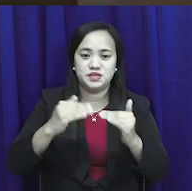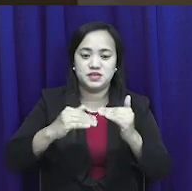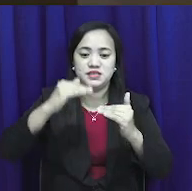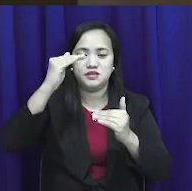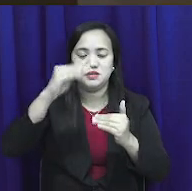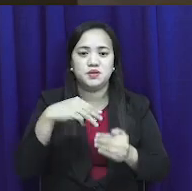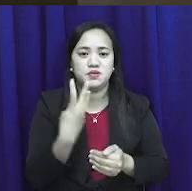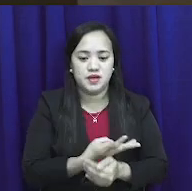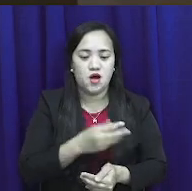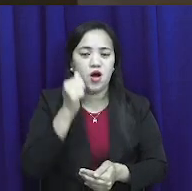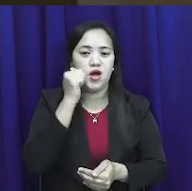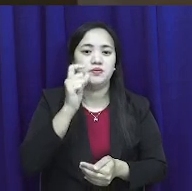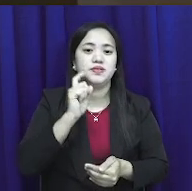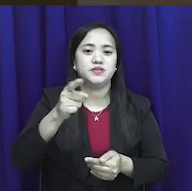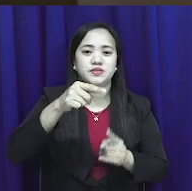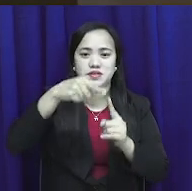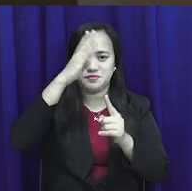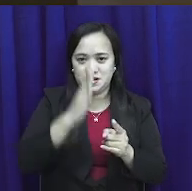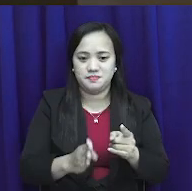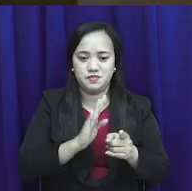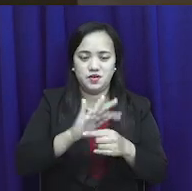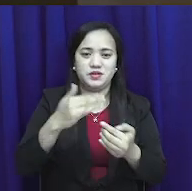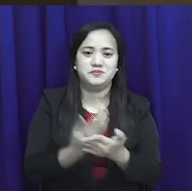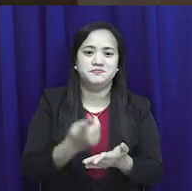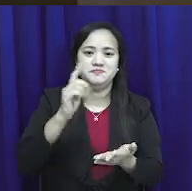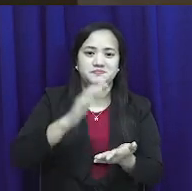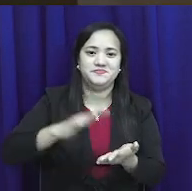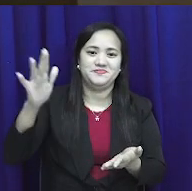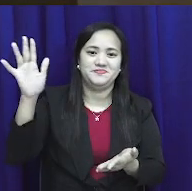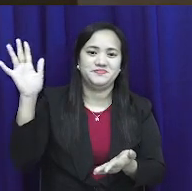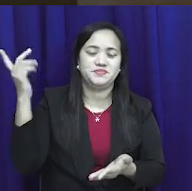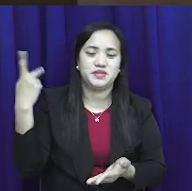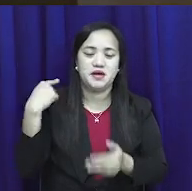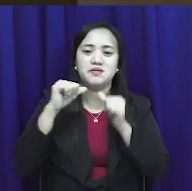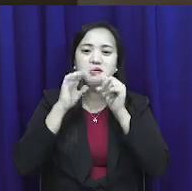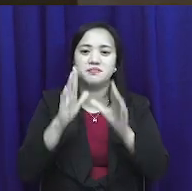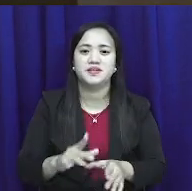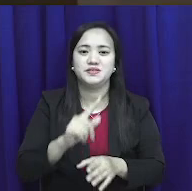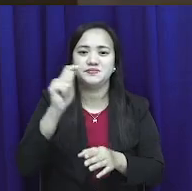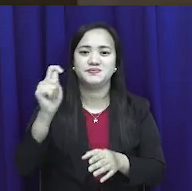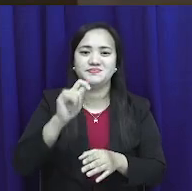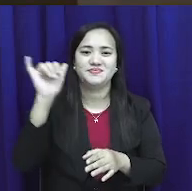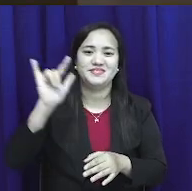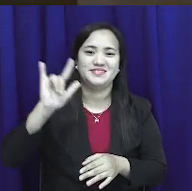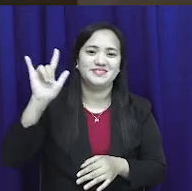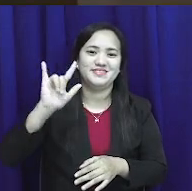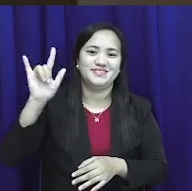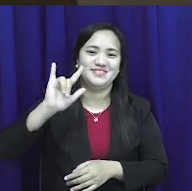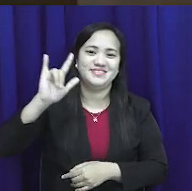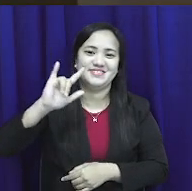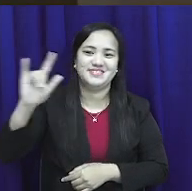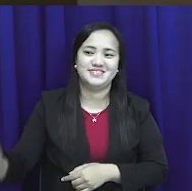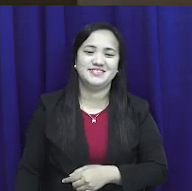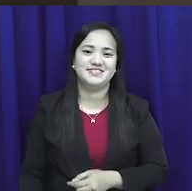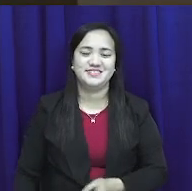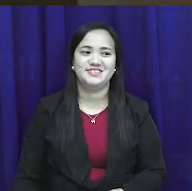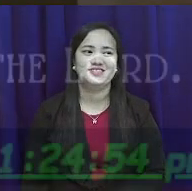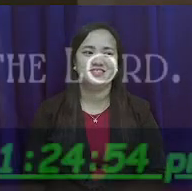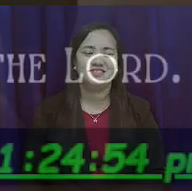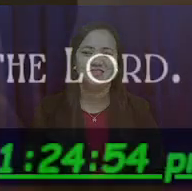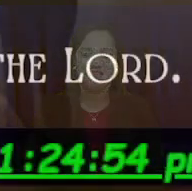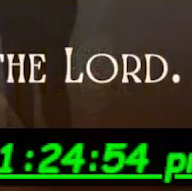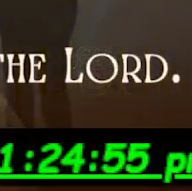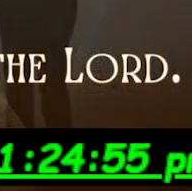all this Lagi po naming sinasabing To God be the glory bless Tuesday byby See you next Tuesday